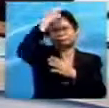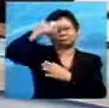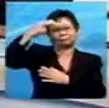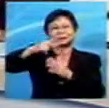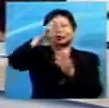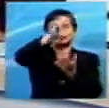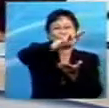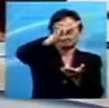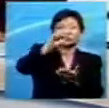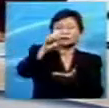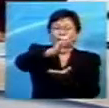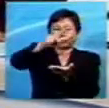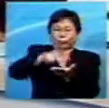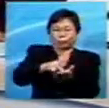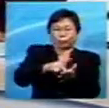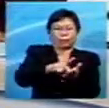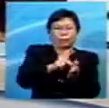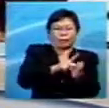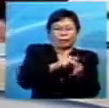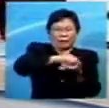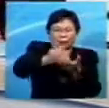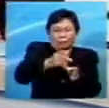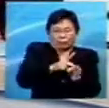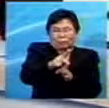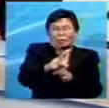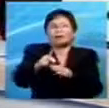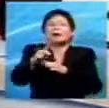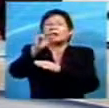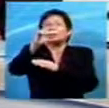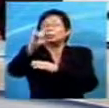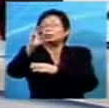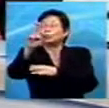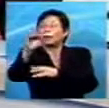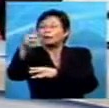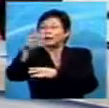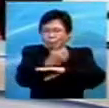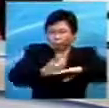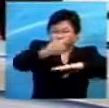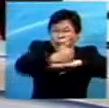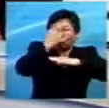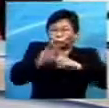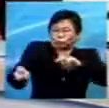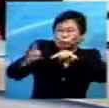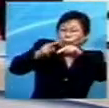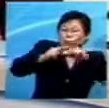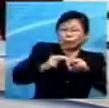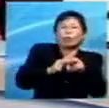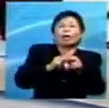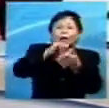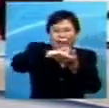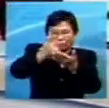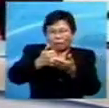sebuah pusat perakaunan profesional akan diwujudkan di Universiti teknologi Mara uitm bagi meningkatkan bilangan akauntan profesional